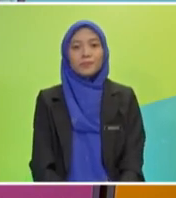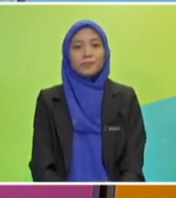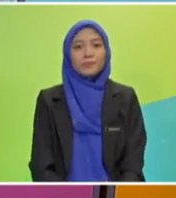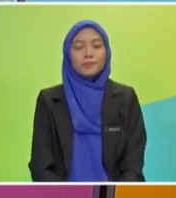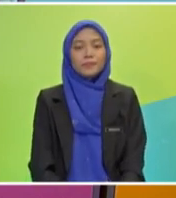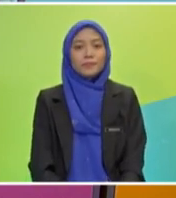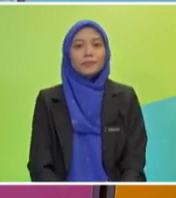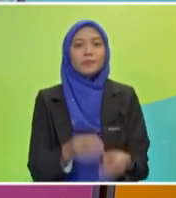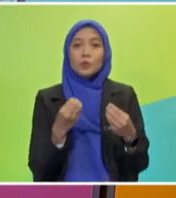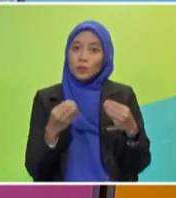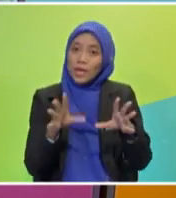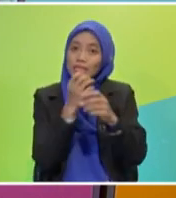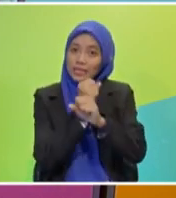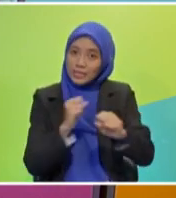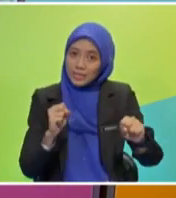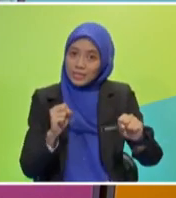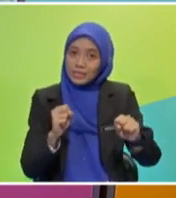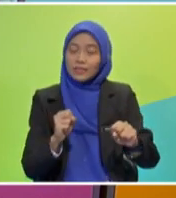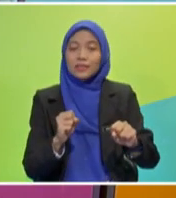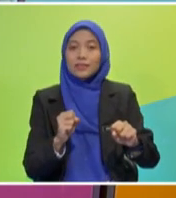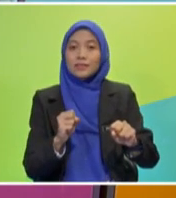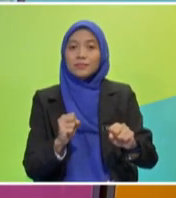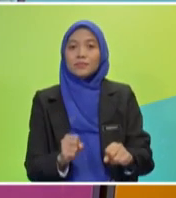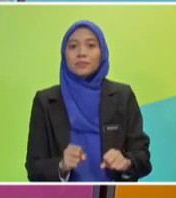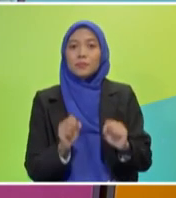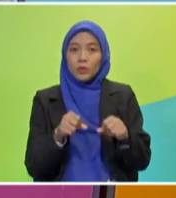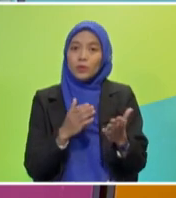Jika sudah sedia, boleh teruskan, Iman.